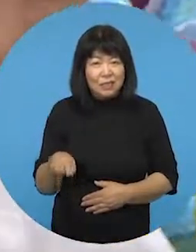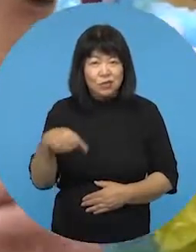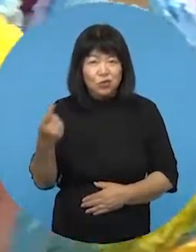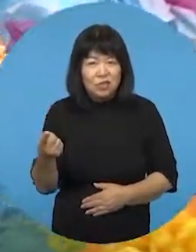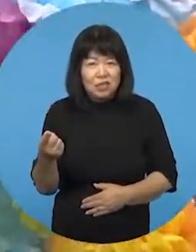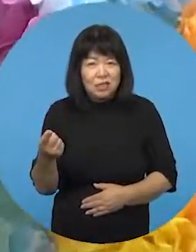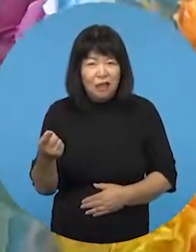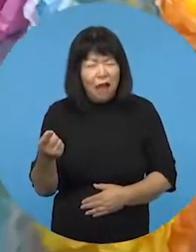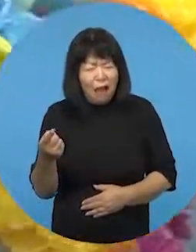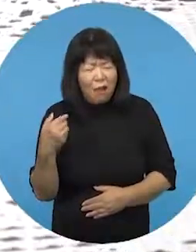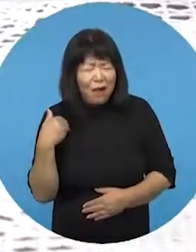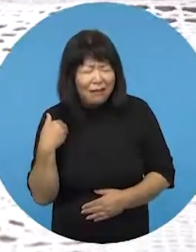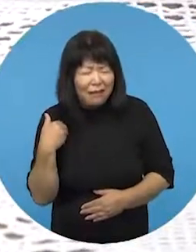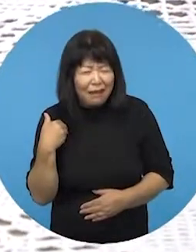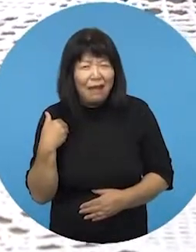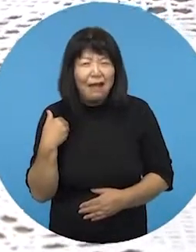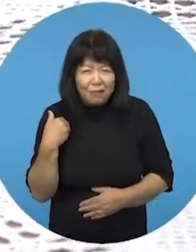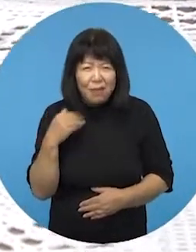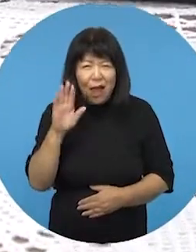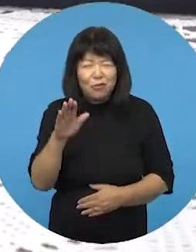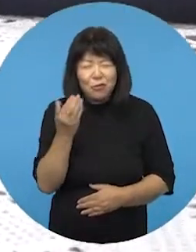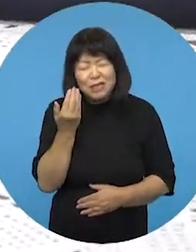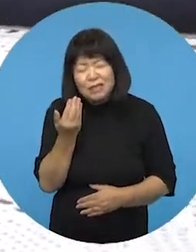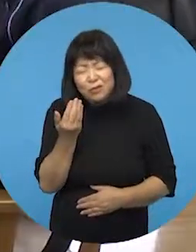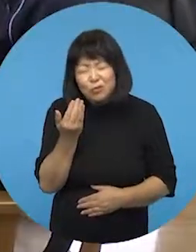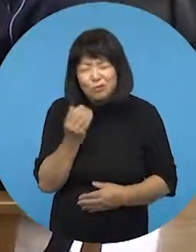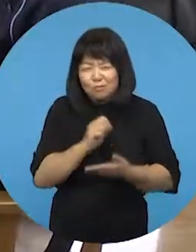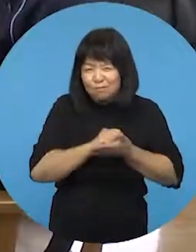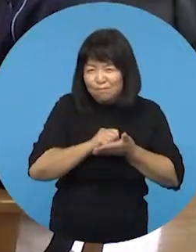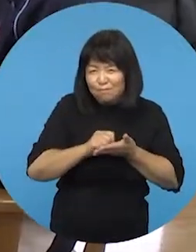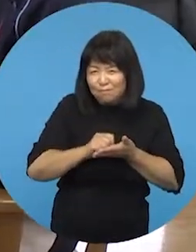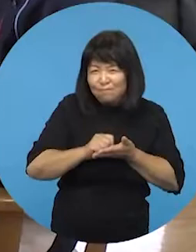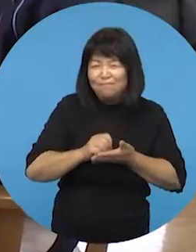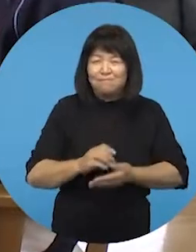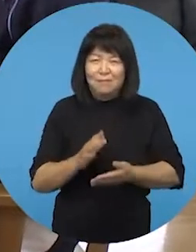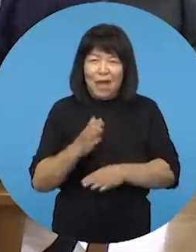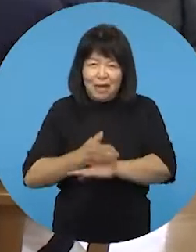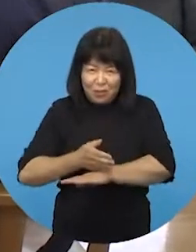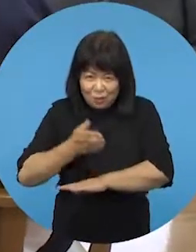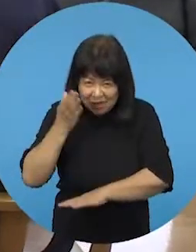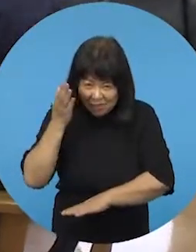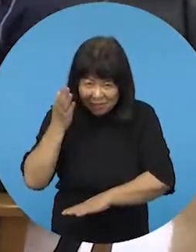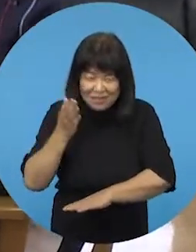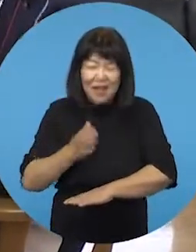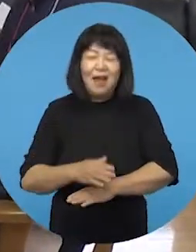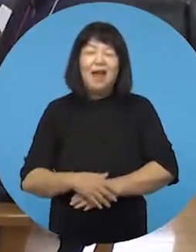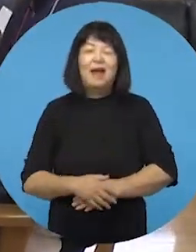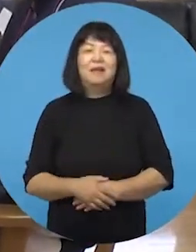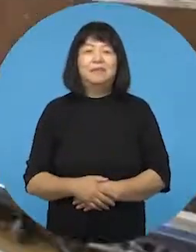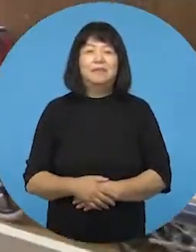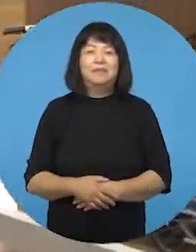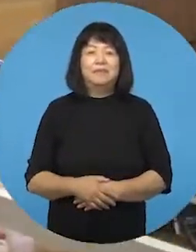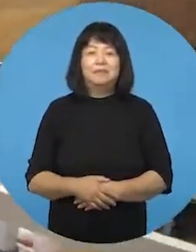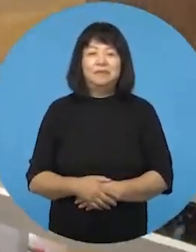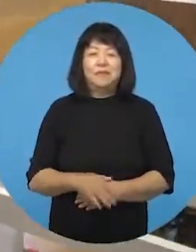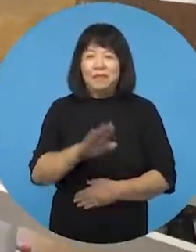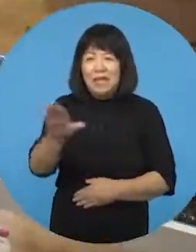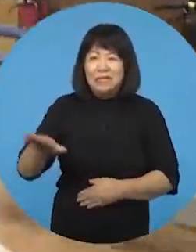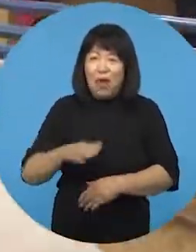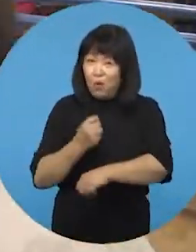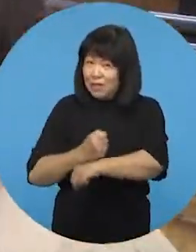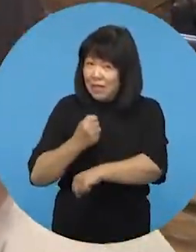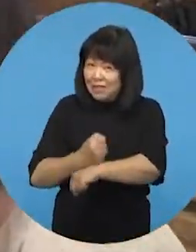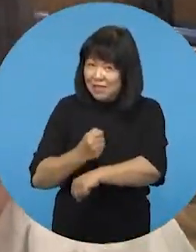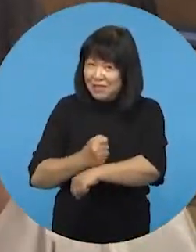読むの？わかんねえな。まあちょっと後で聞こうかな。はい、ありがとうございました。はい、ありがとうございました。 皆さんお疲れ